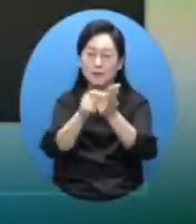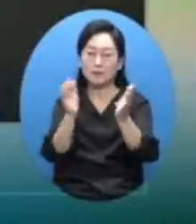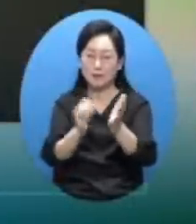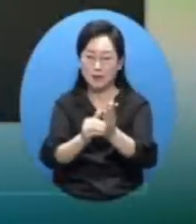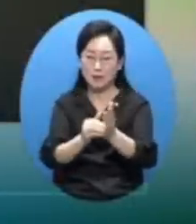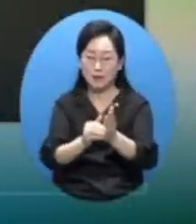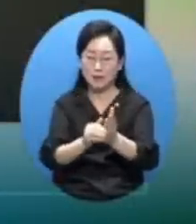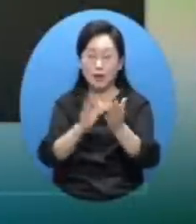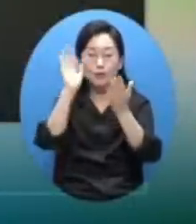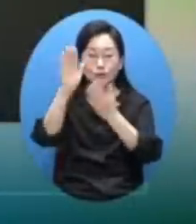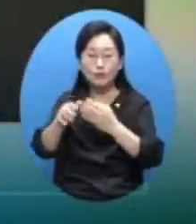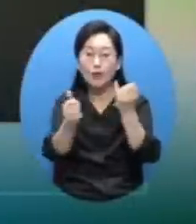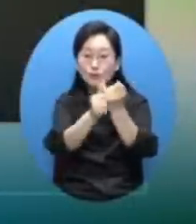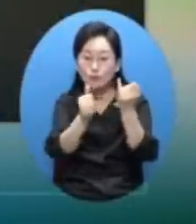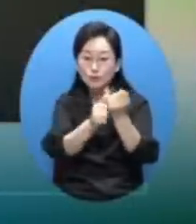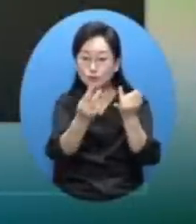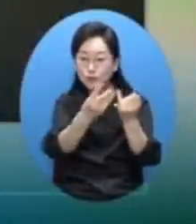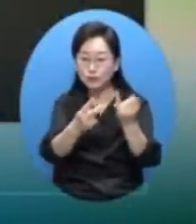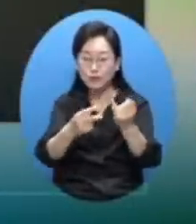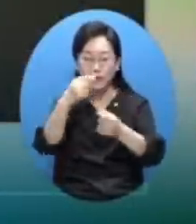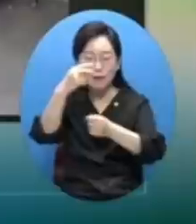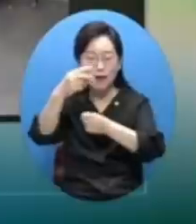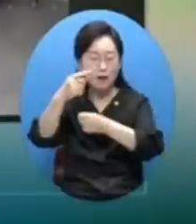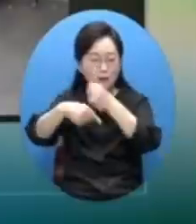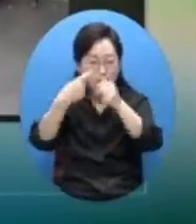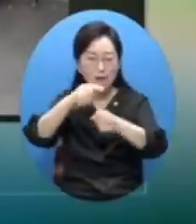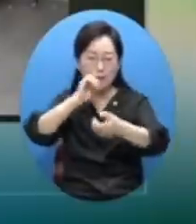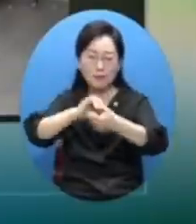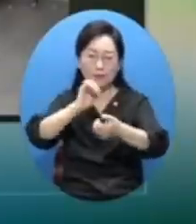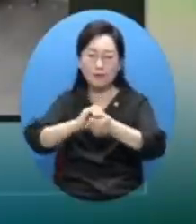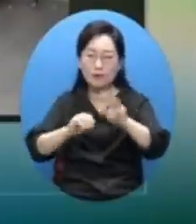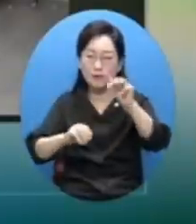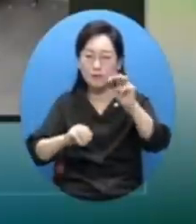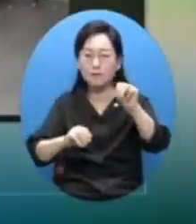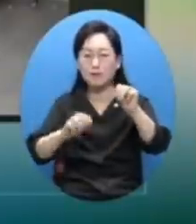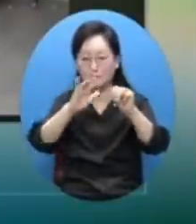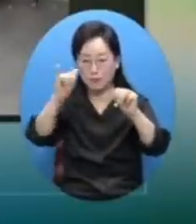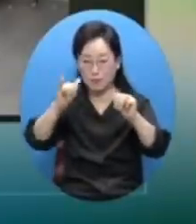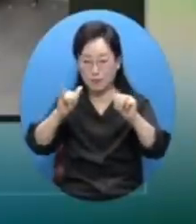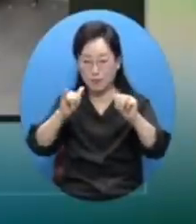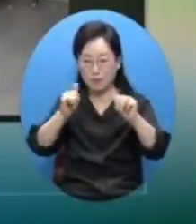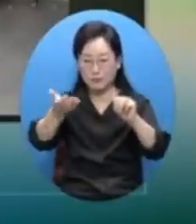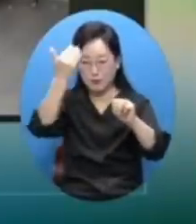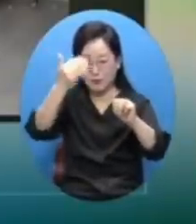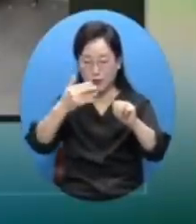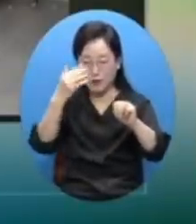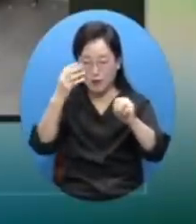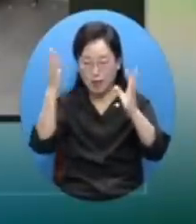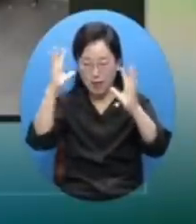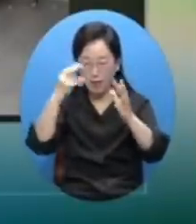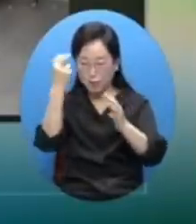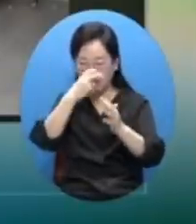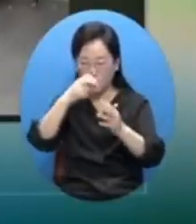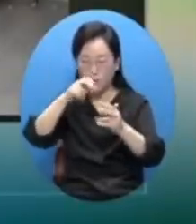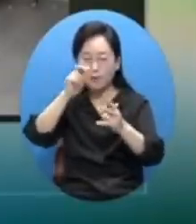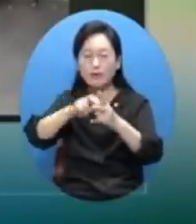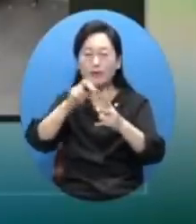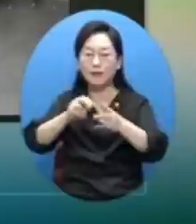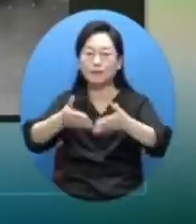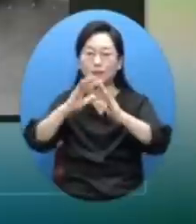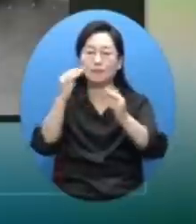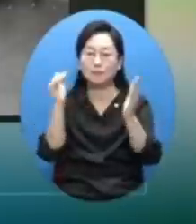부인은 매는 3만 명 이상의 아이를 돌보는 스패보다 아동센터를 설립했고요 1881년